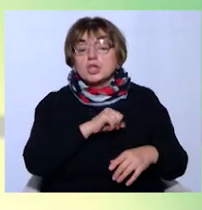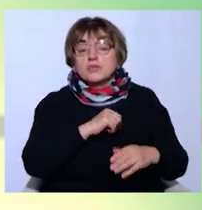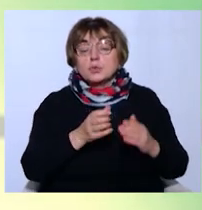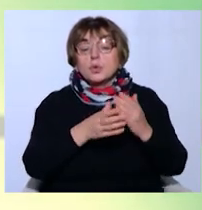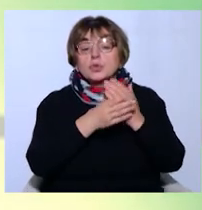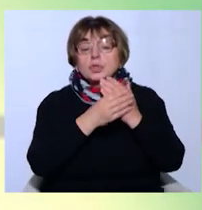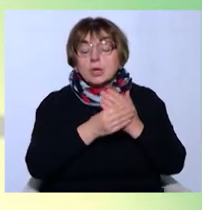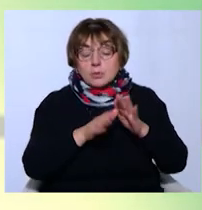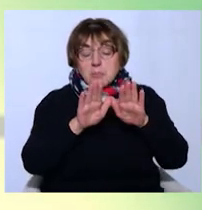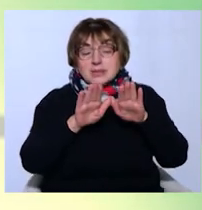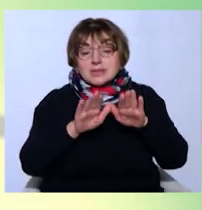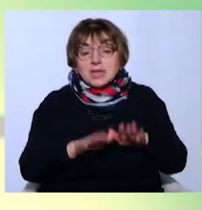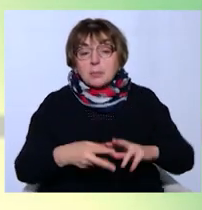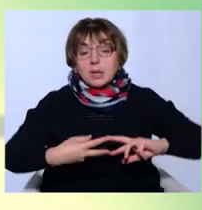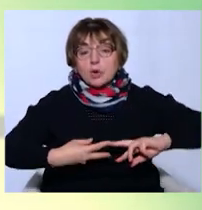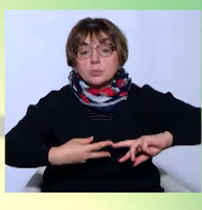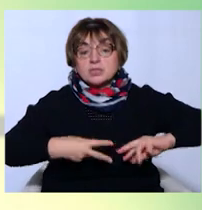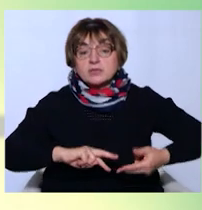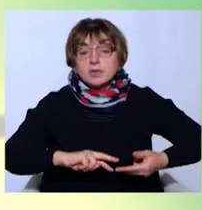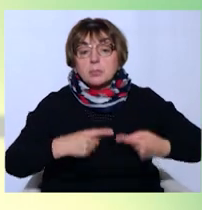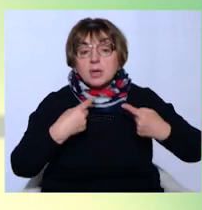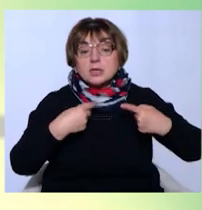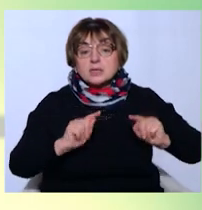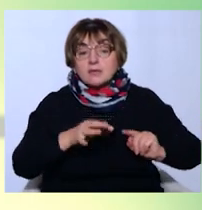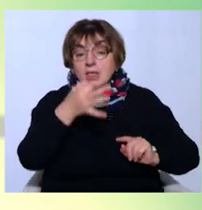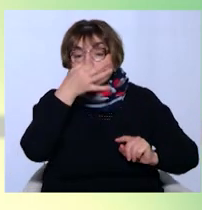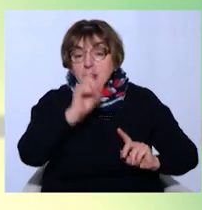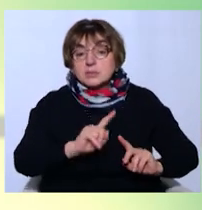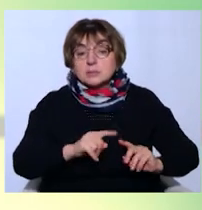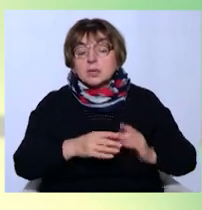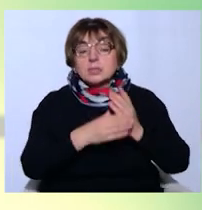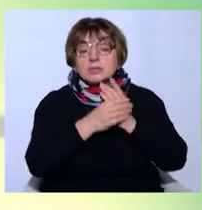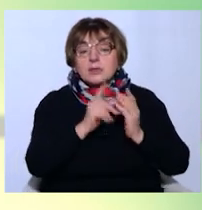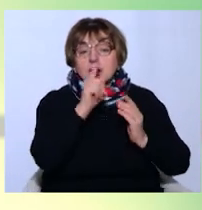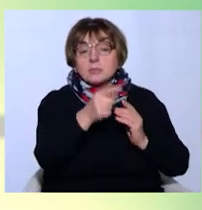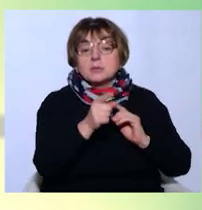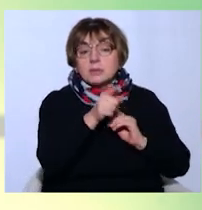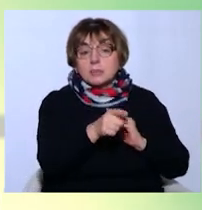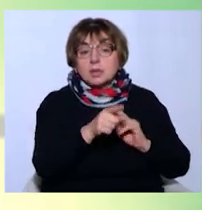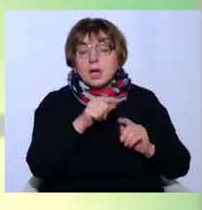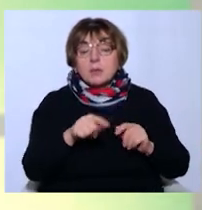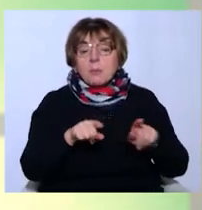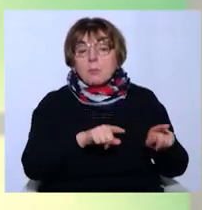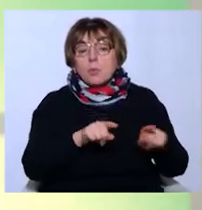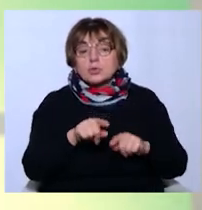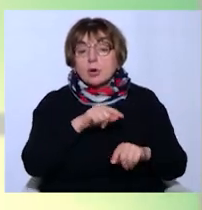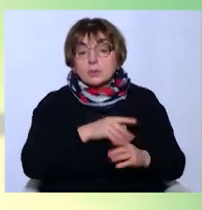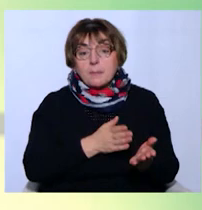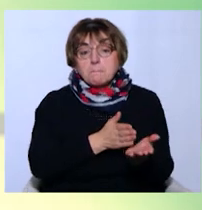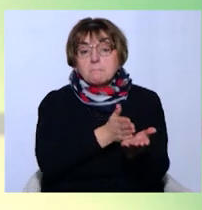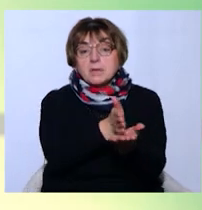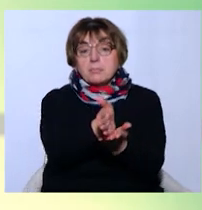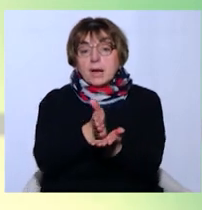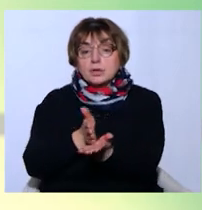სხეულის მდებარეობის ცვლილება სხვა ნებისმიერი სხეულის მიმართ. Და მოძრაობას ახასიათებს მიმართულება,